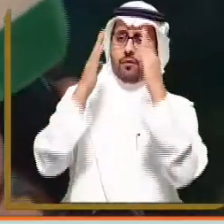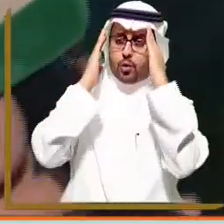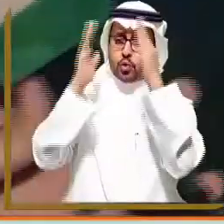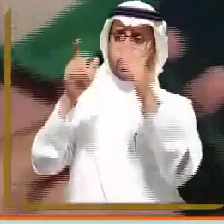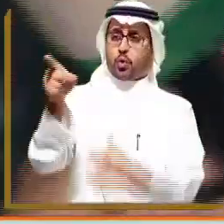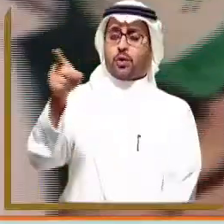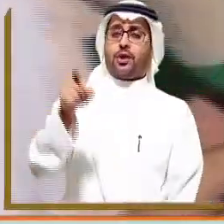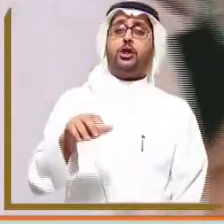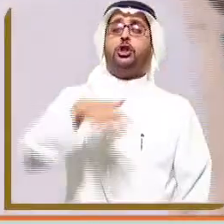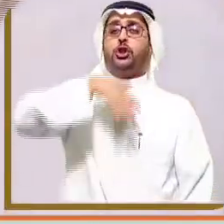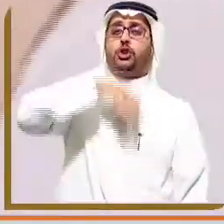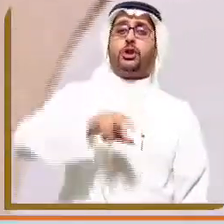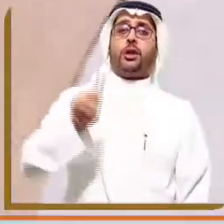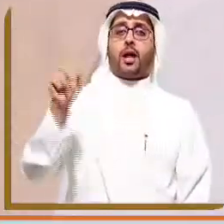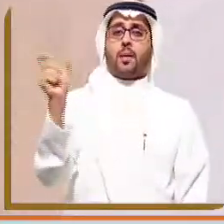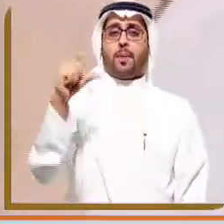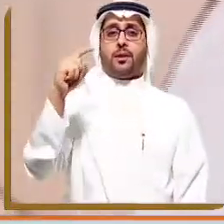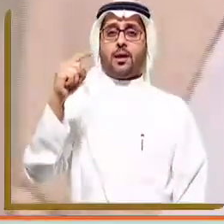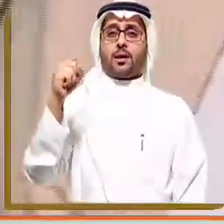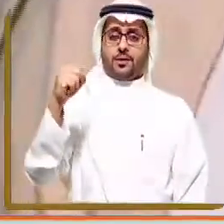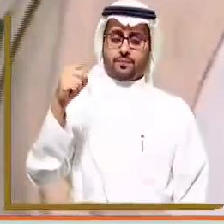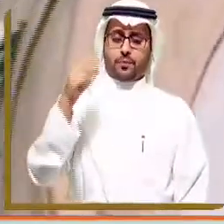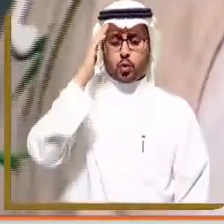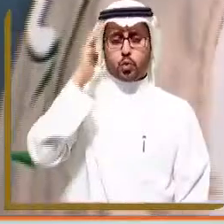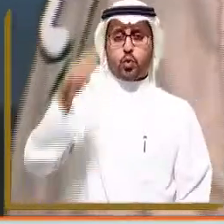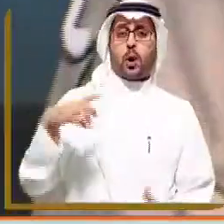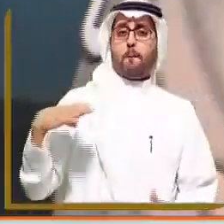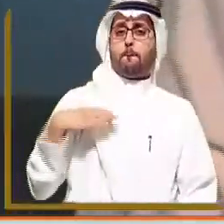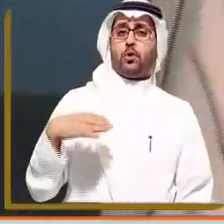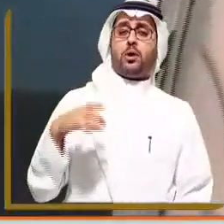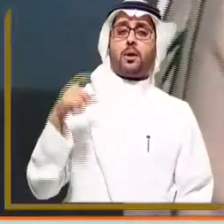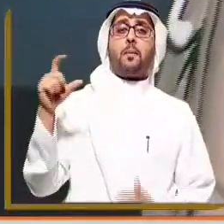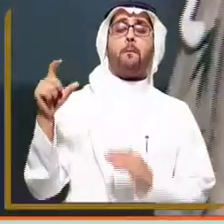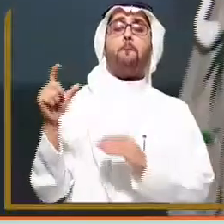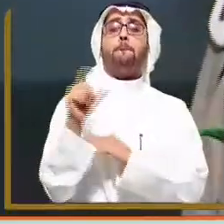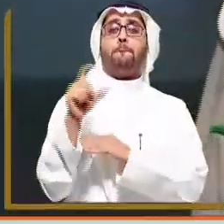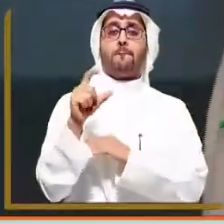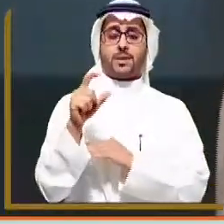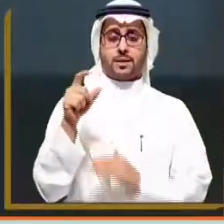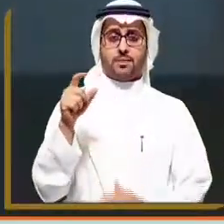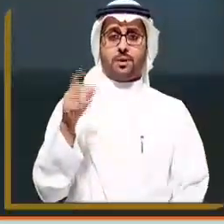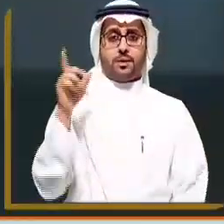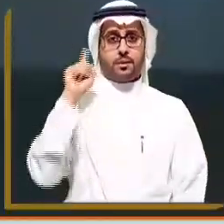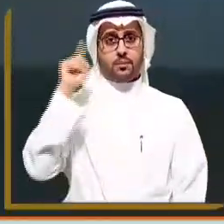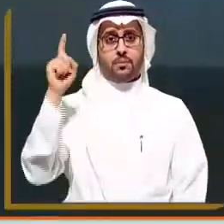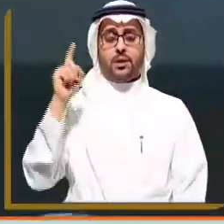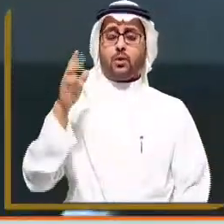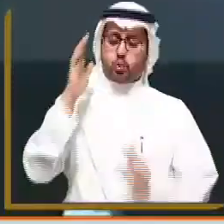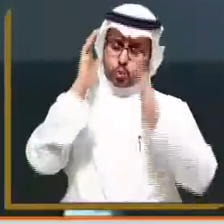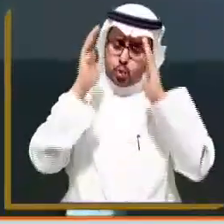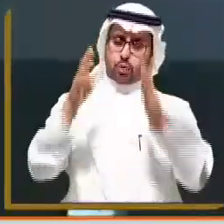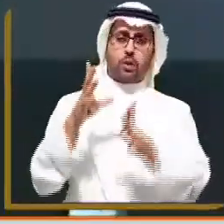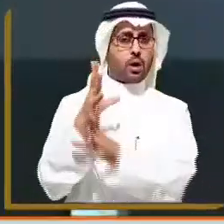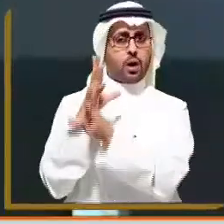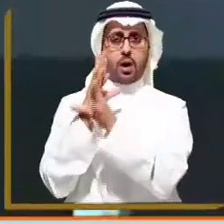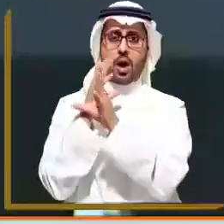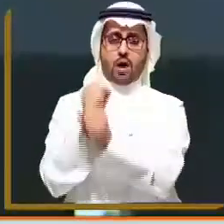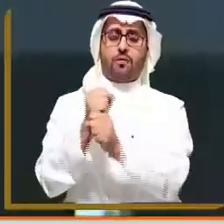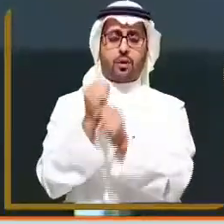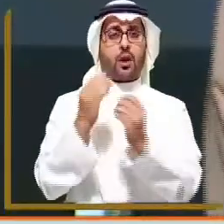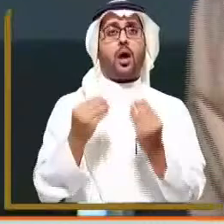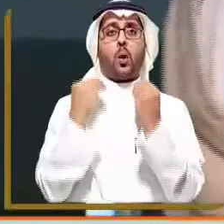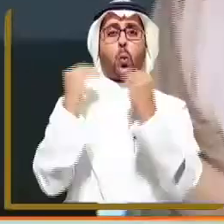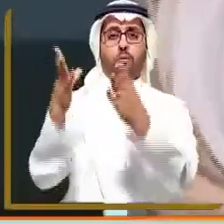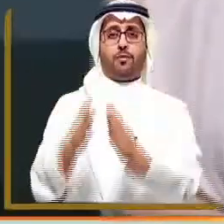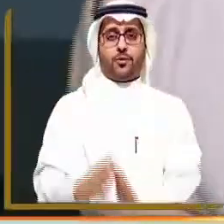الشيخ بندر بن سليمان الخيبري مدير إدارة المساجد بمنطقة المدينة المنورة، شكرا جزيلا لكم ونتمنى لكم التوفيق